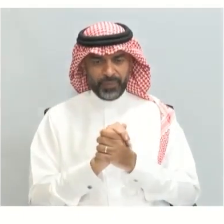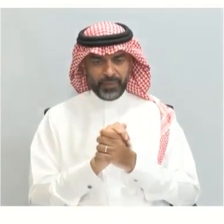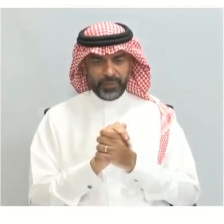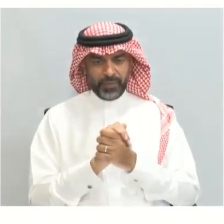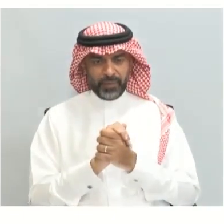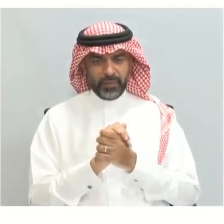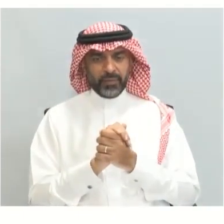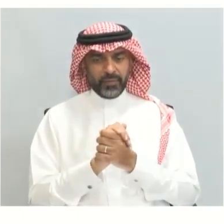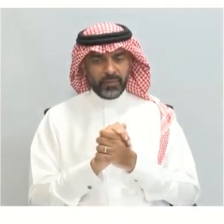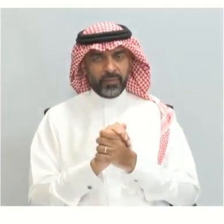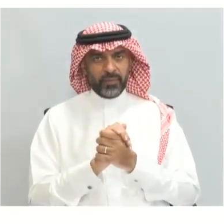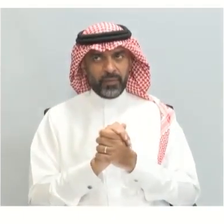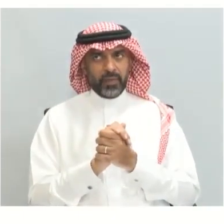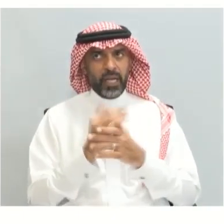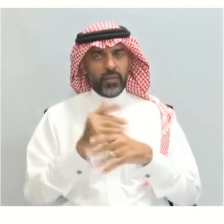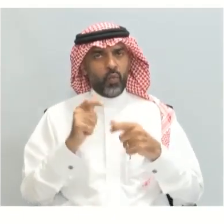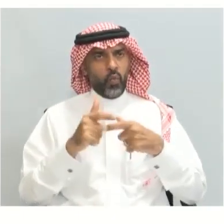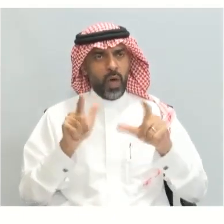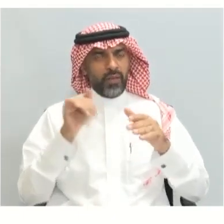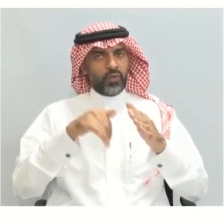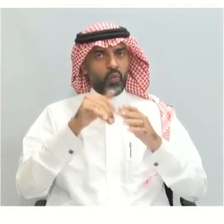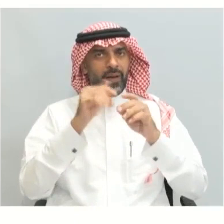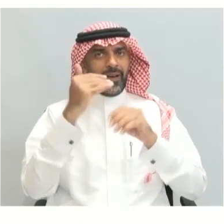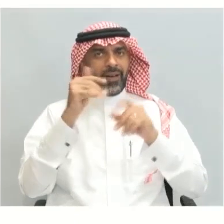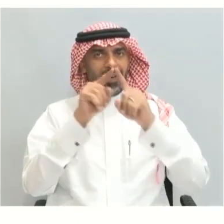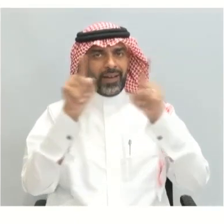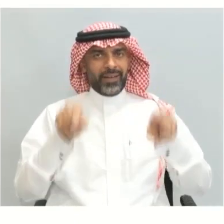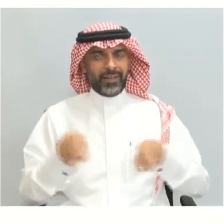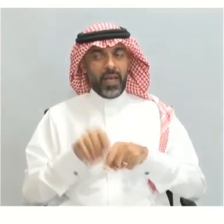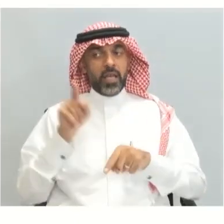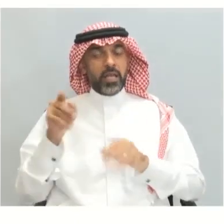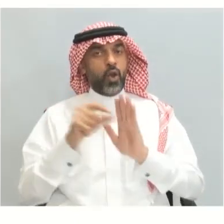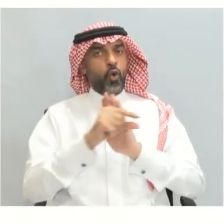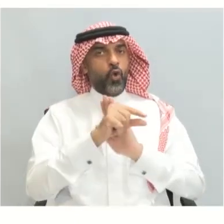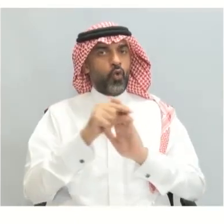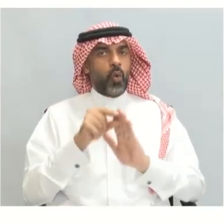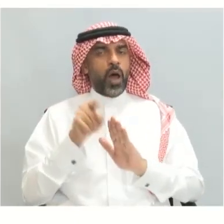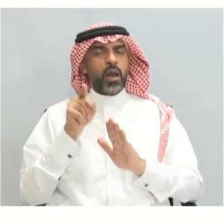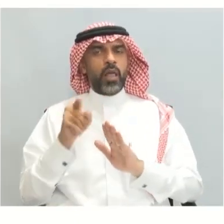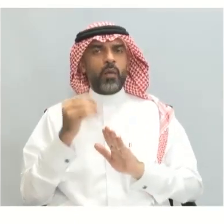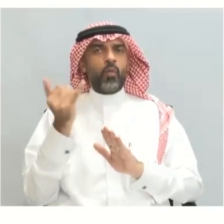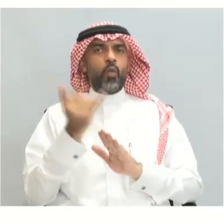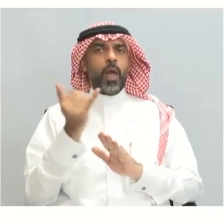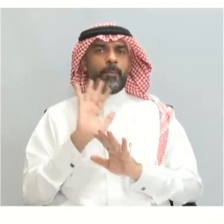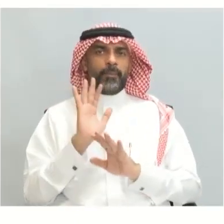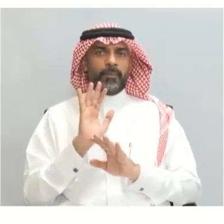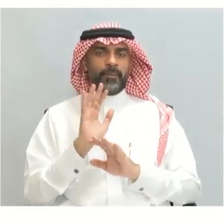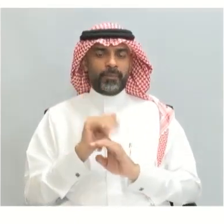لكي نوضحها على هذه الخريطه اذا عنوان الخريطه ابنائي وبنات الطلاب تاتي